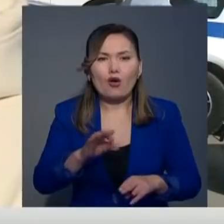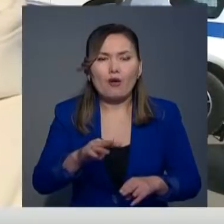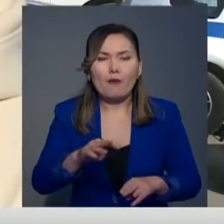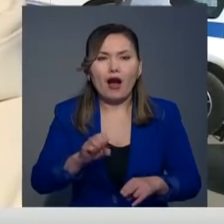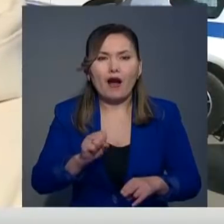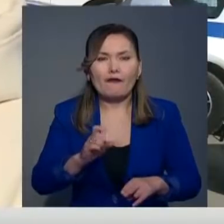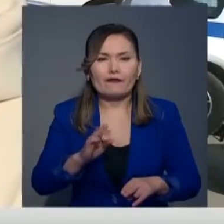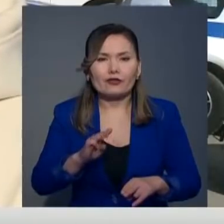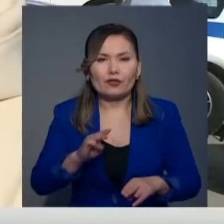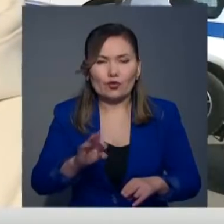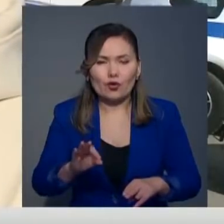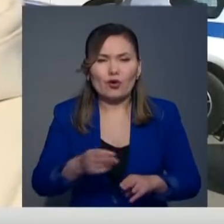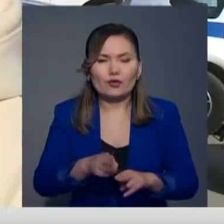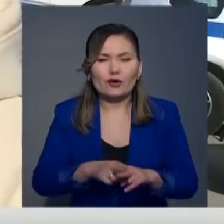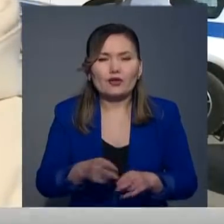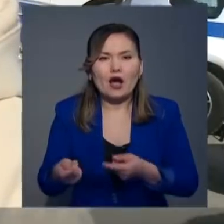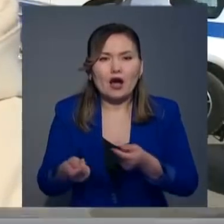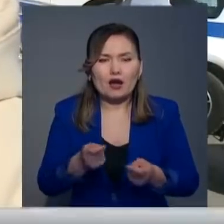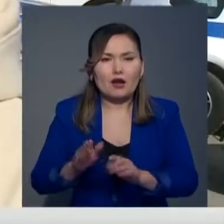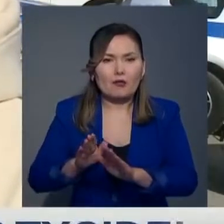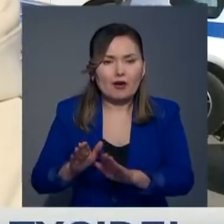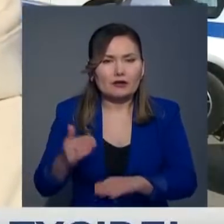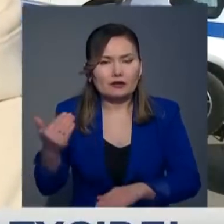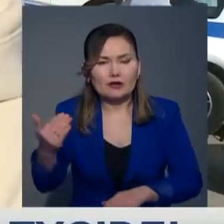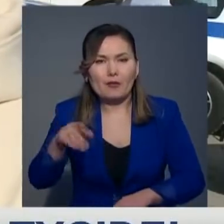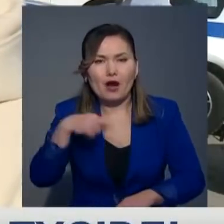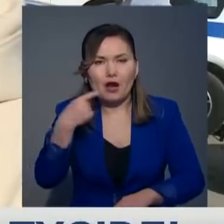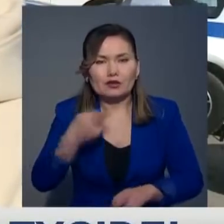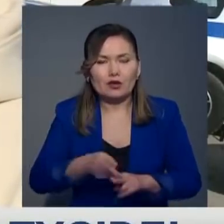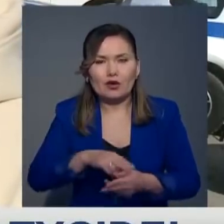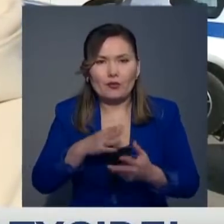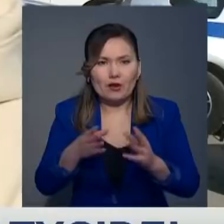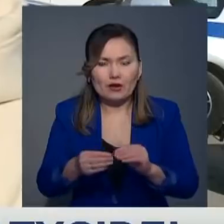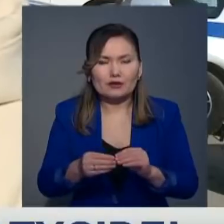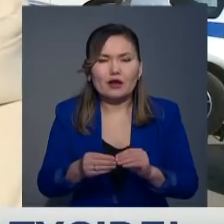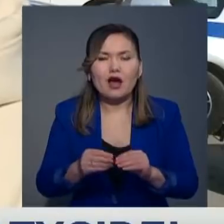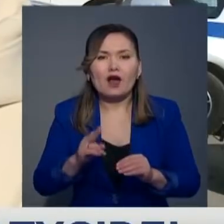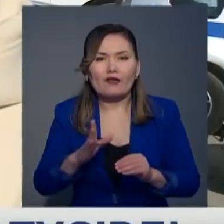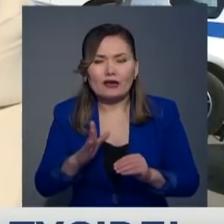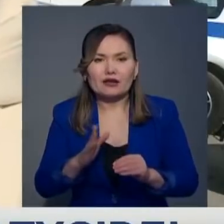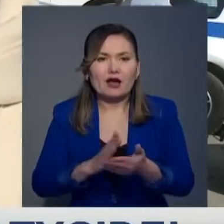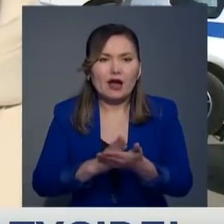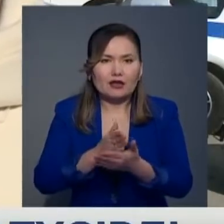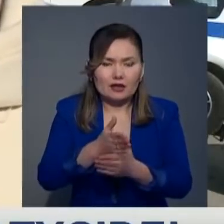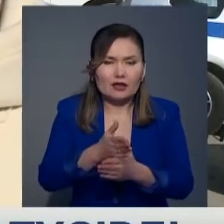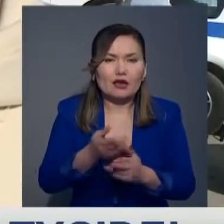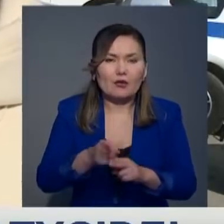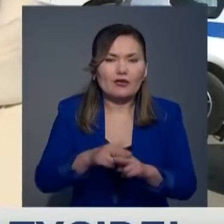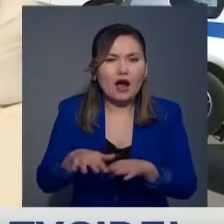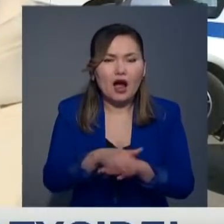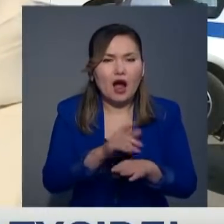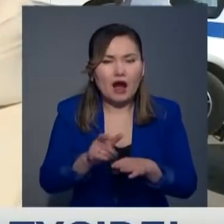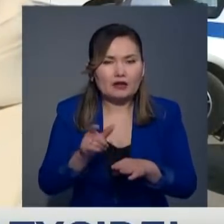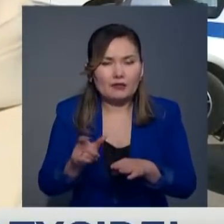шектеулі серіктестіктің орындаушы директорының айтуынша, ол пәтерге өз еркімен барып, салымшылармен әңгімелескен. Оның тарапына